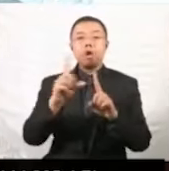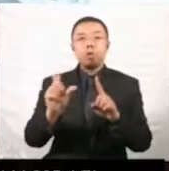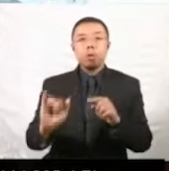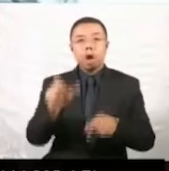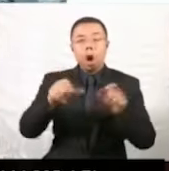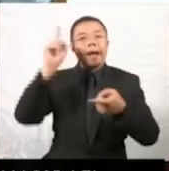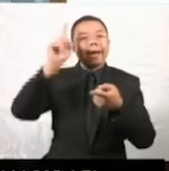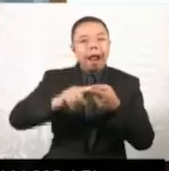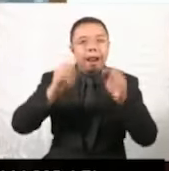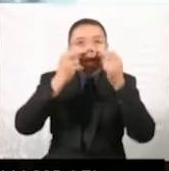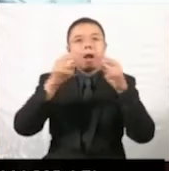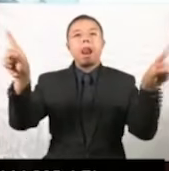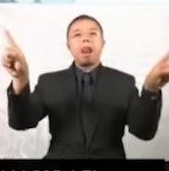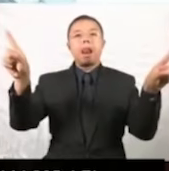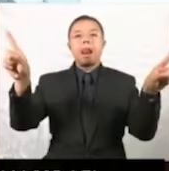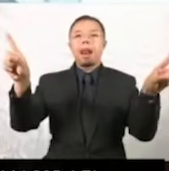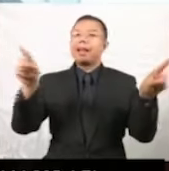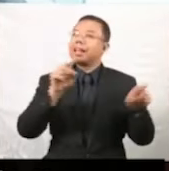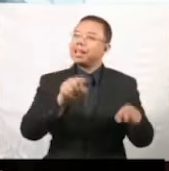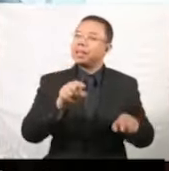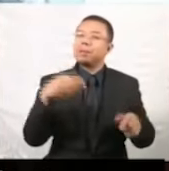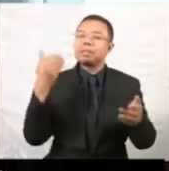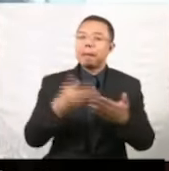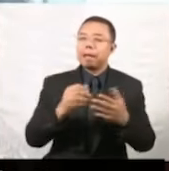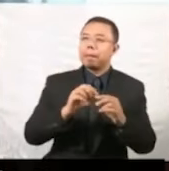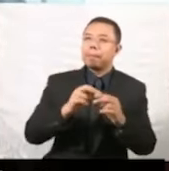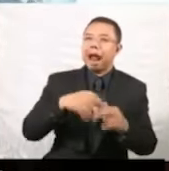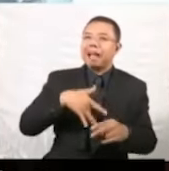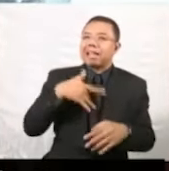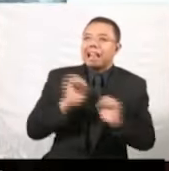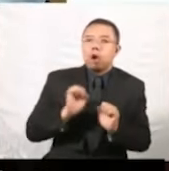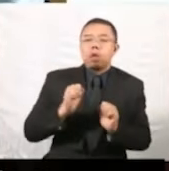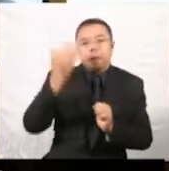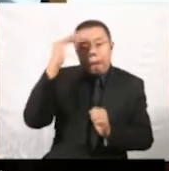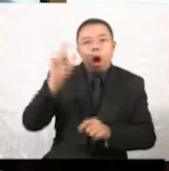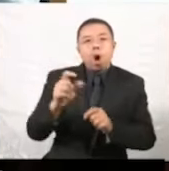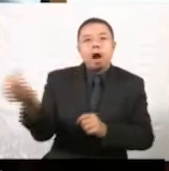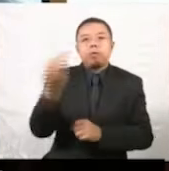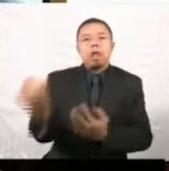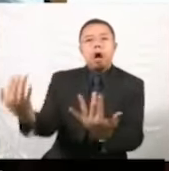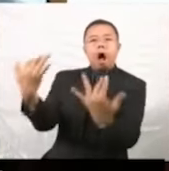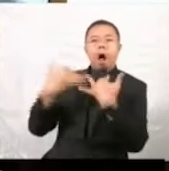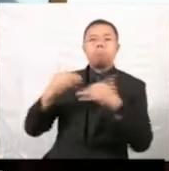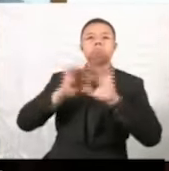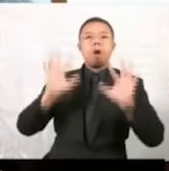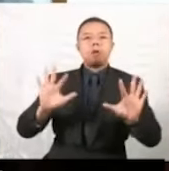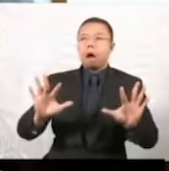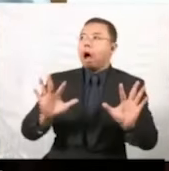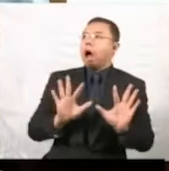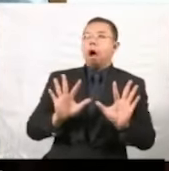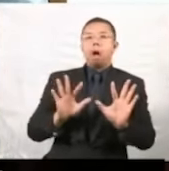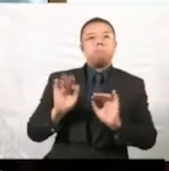lebih luas itulah memang membuat mereka tiba-tiba ketakutan karena jumlah kunjungan wisata di sana membeludak